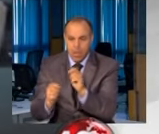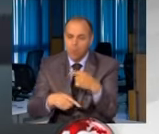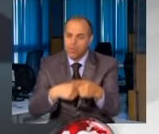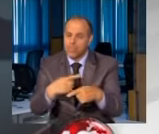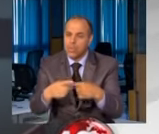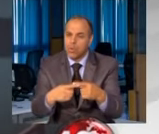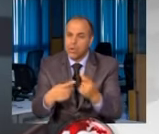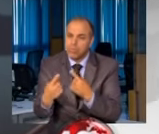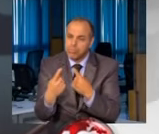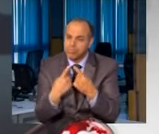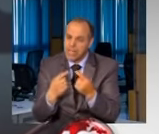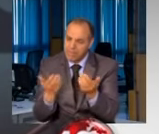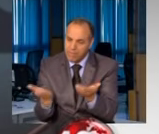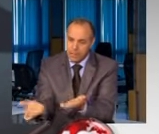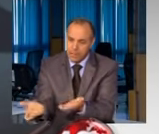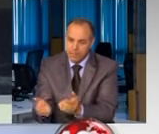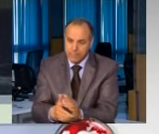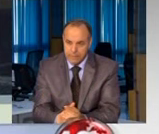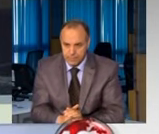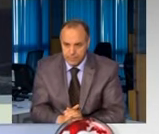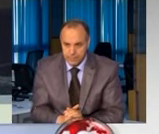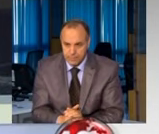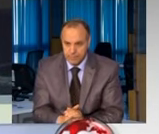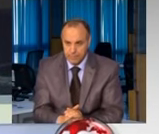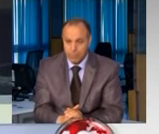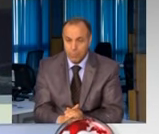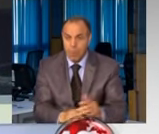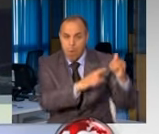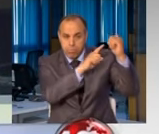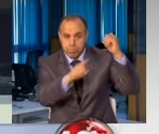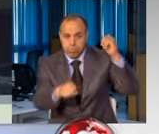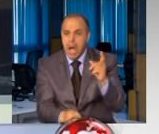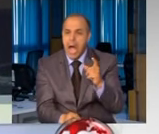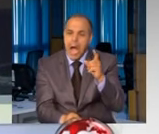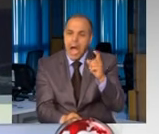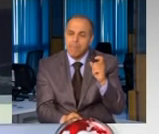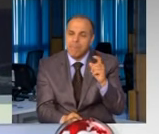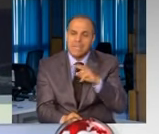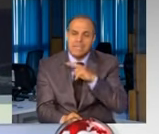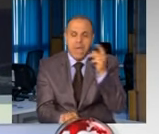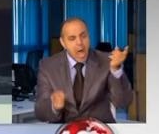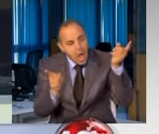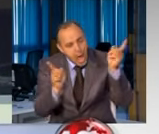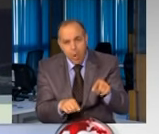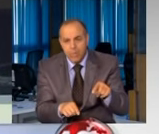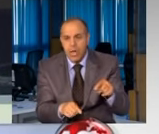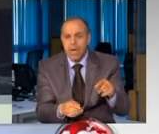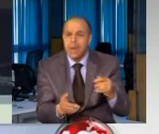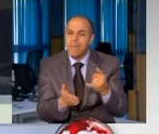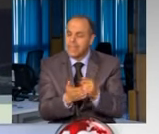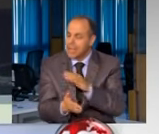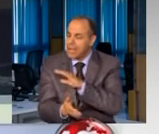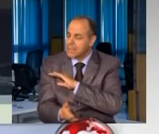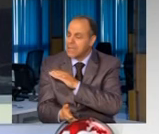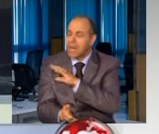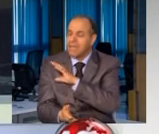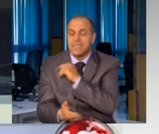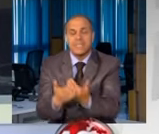واستئناف العمليات السياسية. أغار الطيران الحربي الإسرائيلي مجددا على قطاع غزة فجر